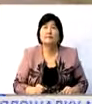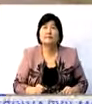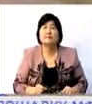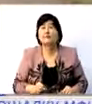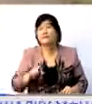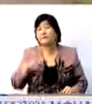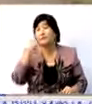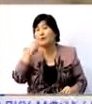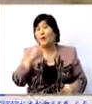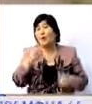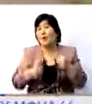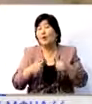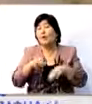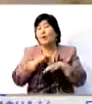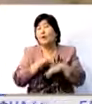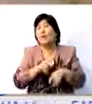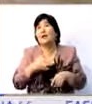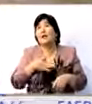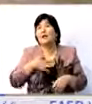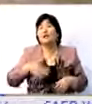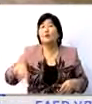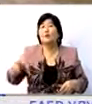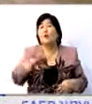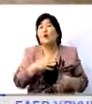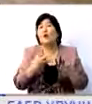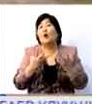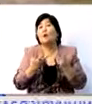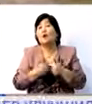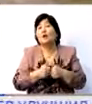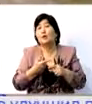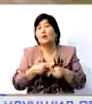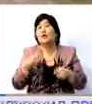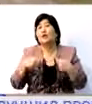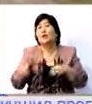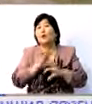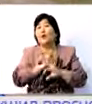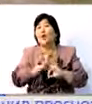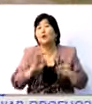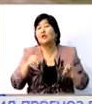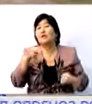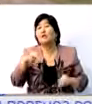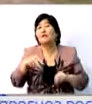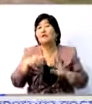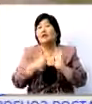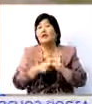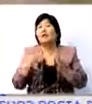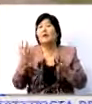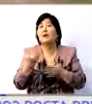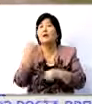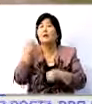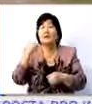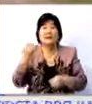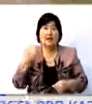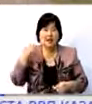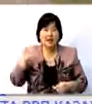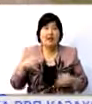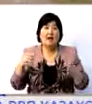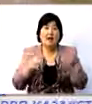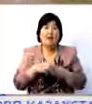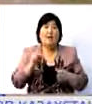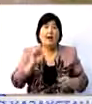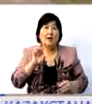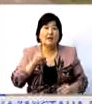В этом году конкурс проводится в нашем регионе, поскольку по итогам «Сауда УСДГ» 2017 гран-при выиграли кызылординцы, компания